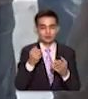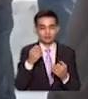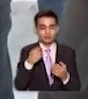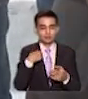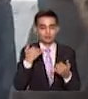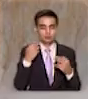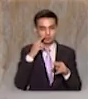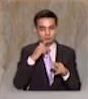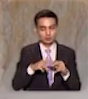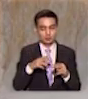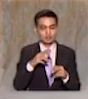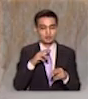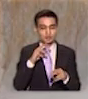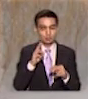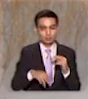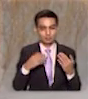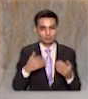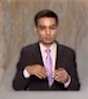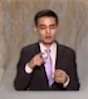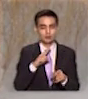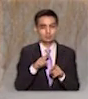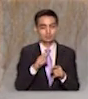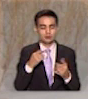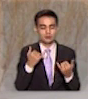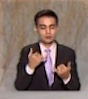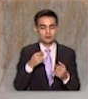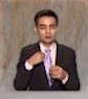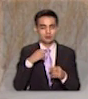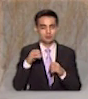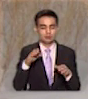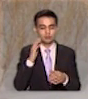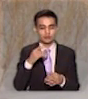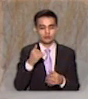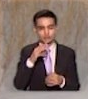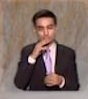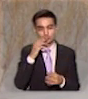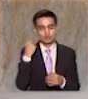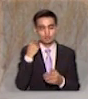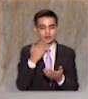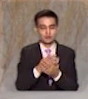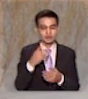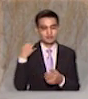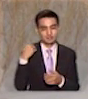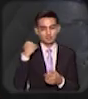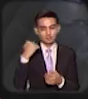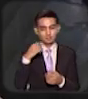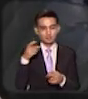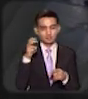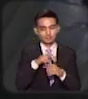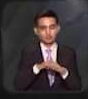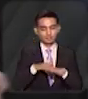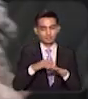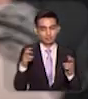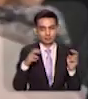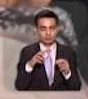людьми рассчитаться. Үлескерлер Шарқ құрылыс компаниясының миллиардтаған қарызы бар екен деген естіген соң жиналыпты. Мердігер борыштарының қанша екенін